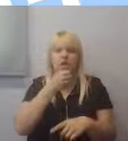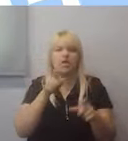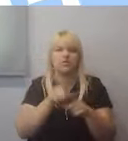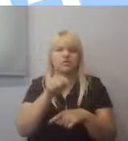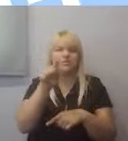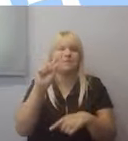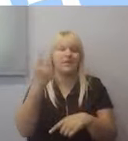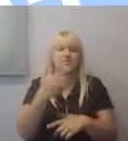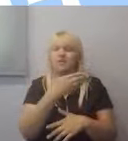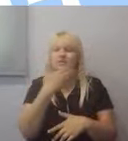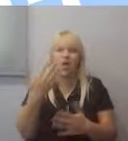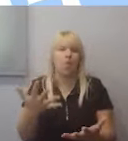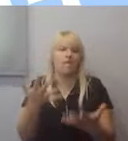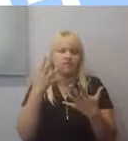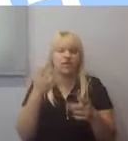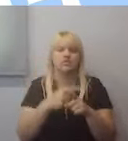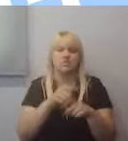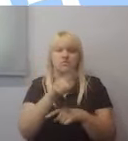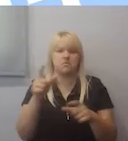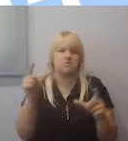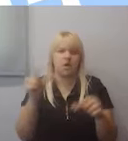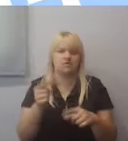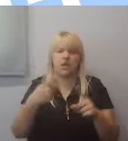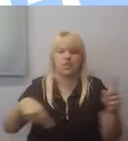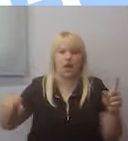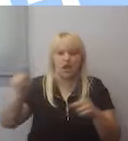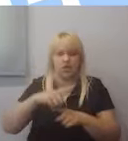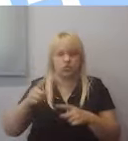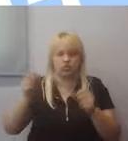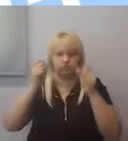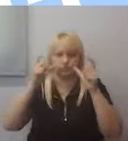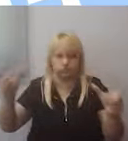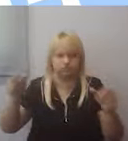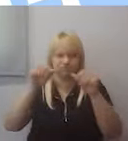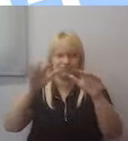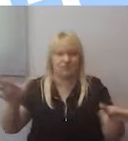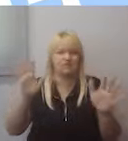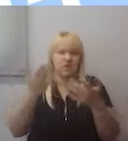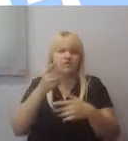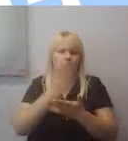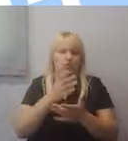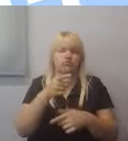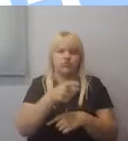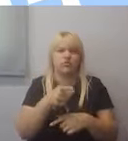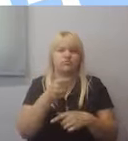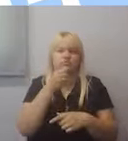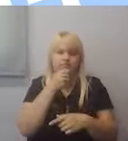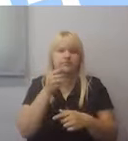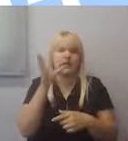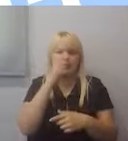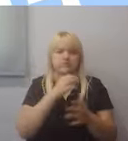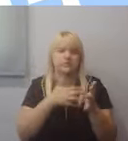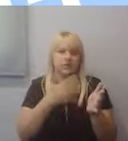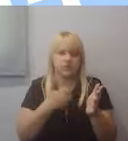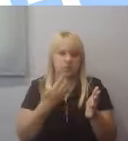efektīvākais jo viņš mazāku teritoriju ietver ja bet viņš viennozīmīgi ja ir ir izmantojams mehānisms